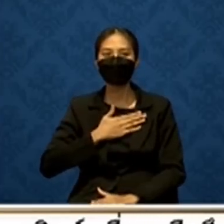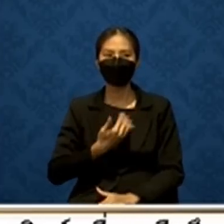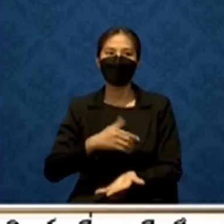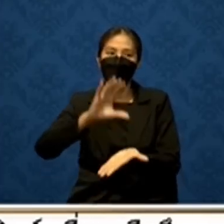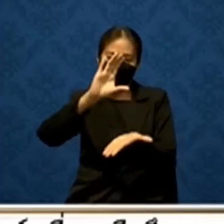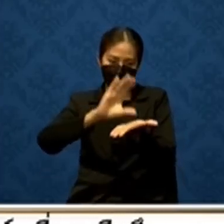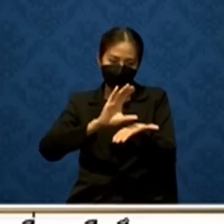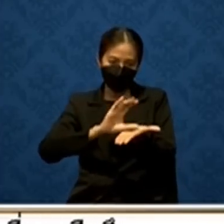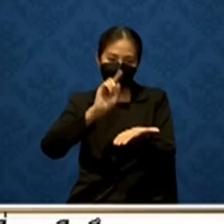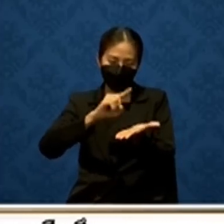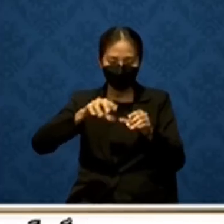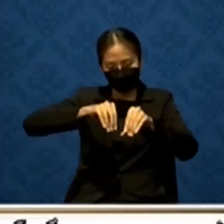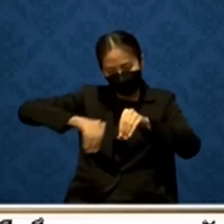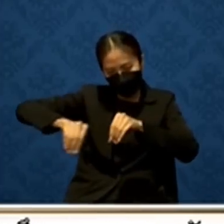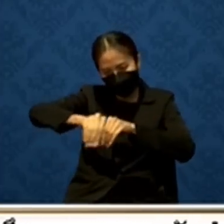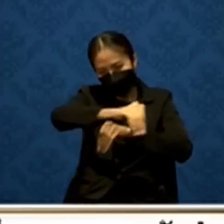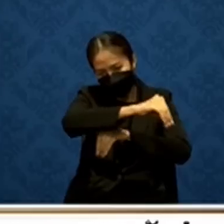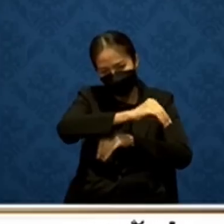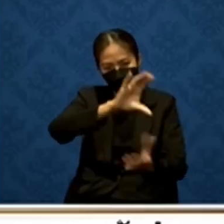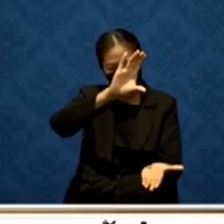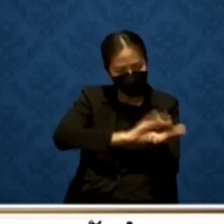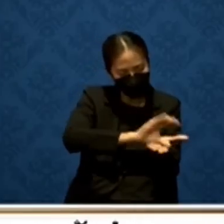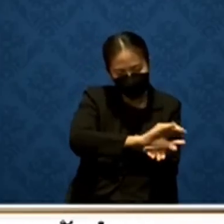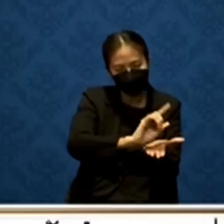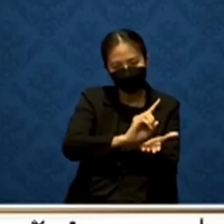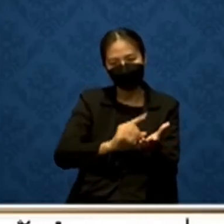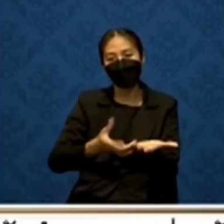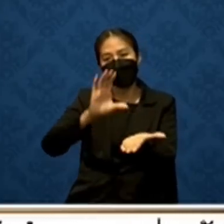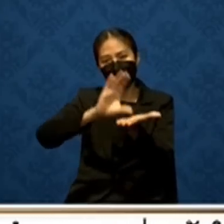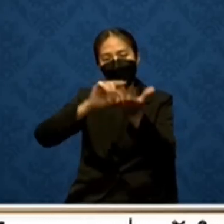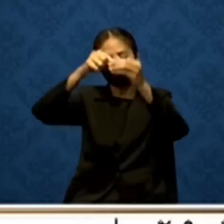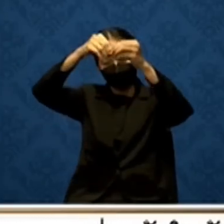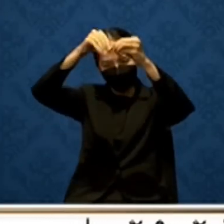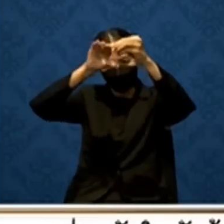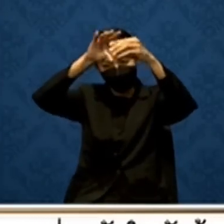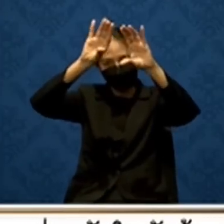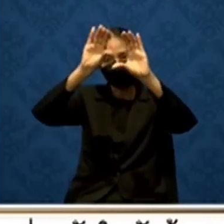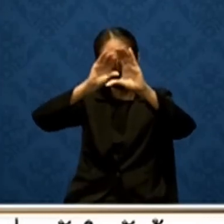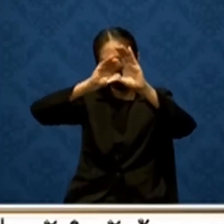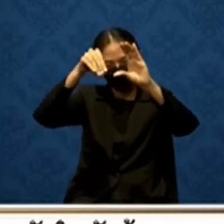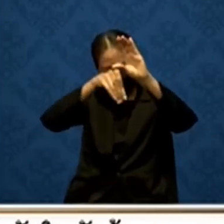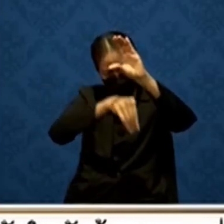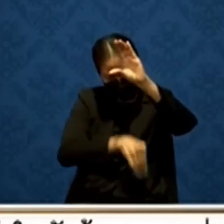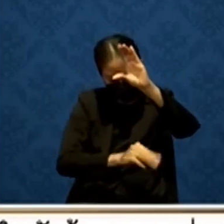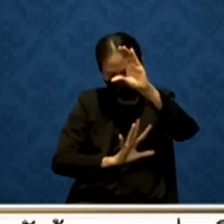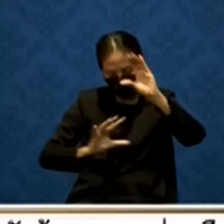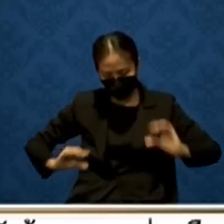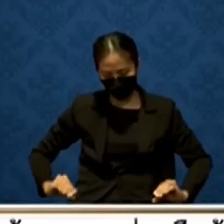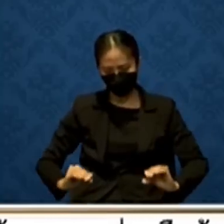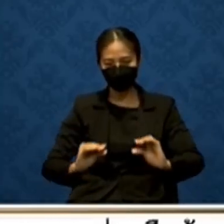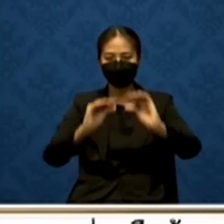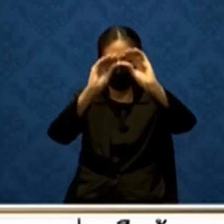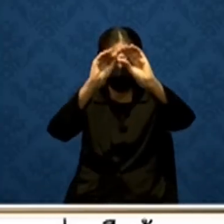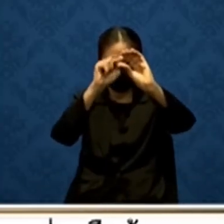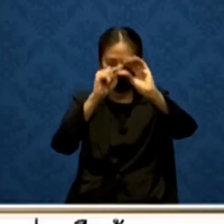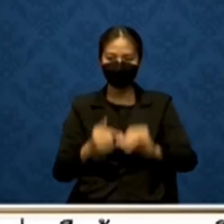เร ที่สุแล เหจ้ possessions recoveringốn็เร็กประมาณที่มาจขางล่าง ไมไดมาจขากบนเป็งบประมาณที่มาจขางนอกมาหาเราไม่ใช่เอา